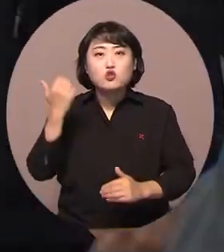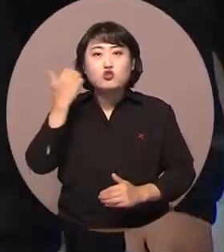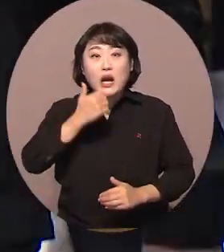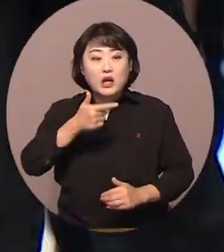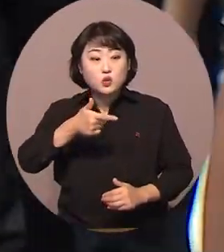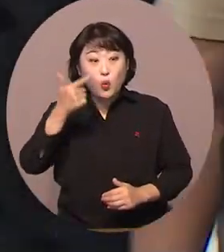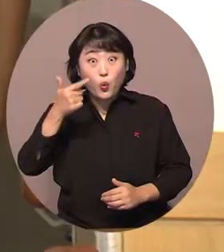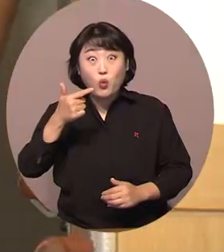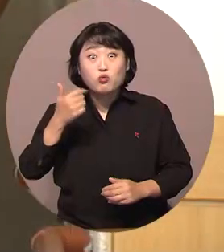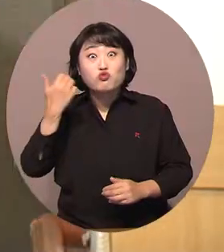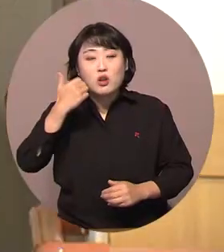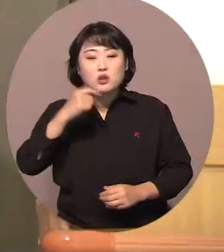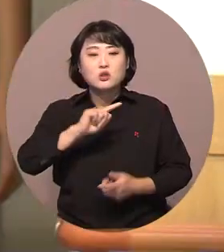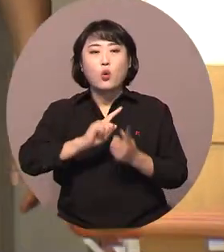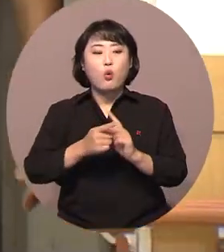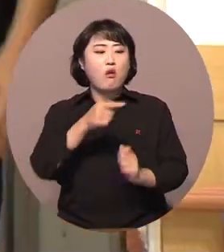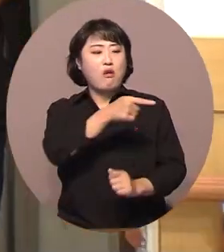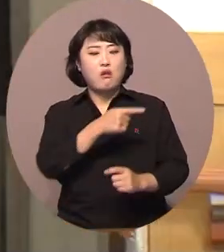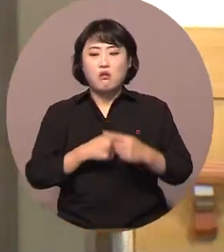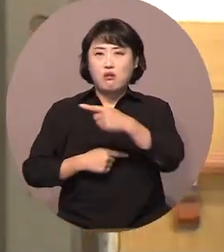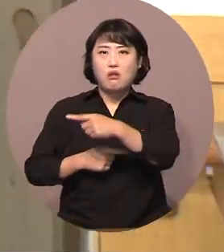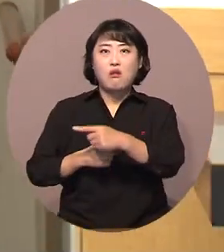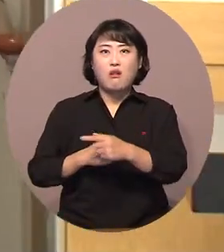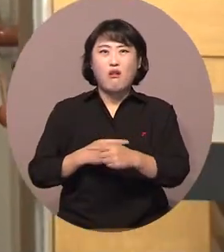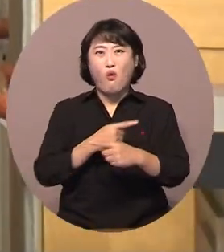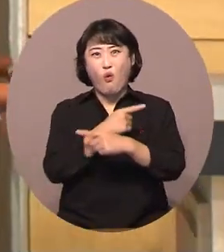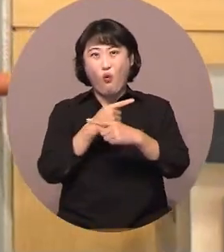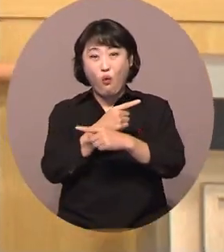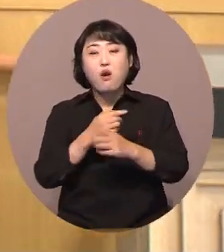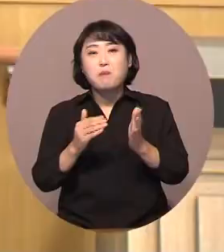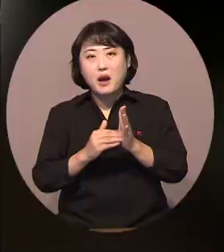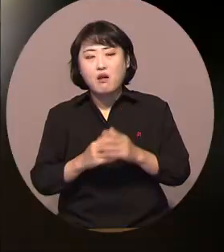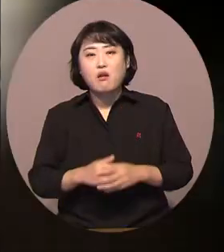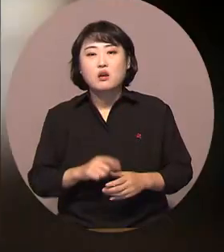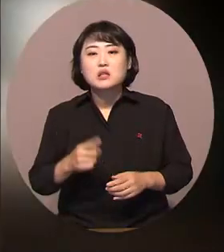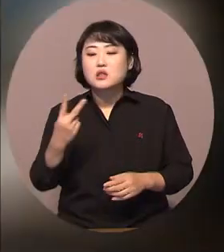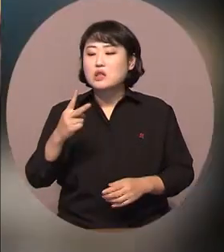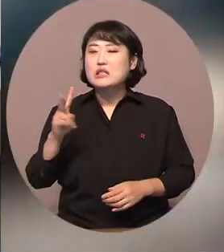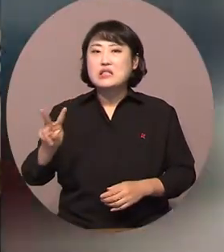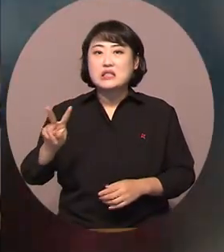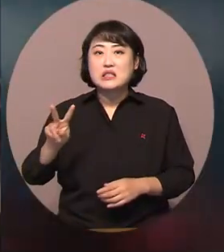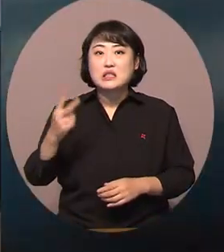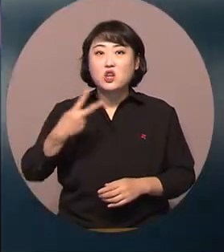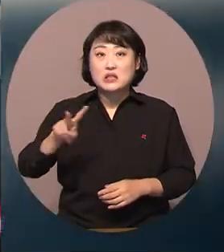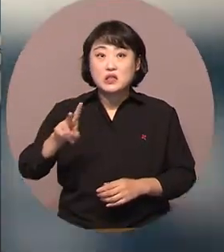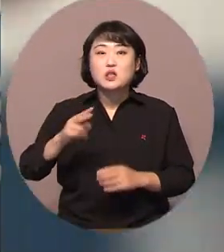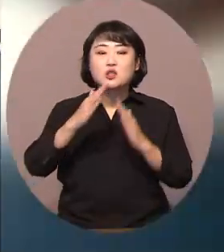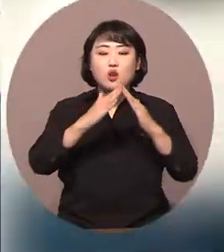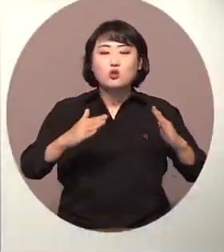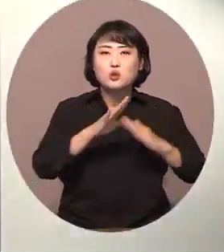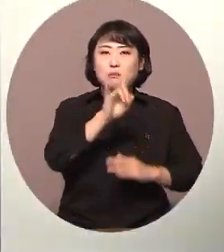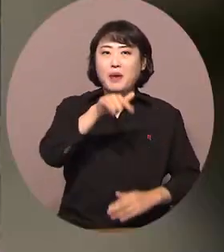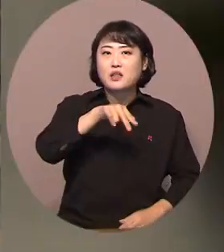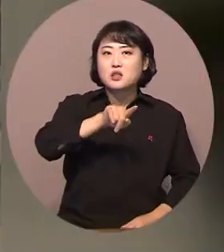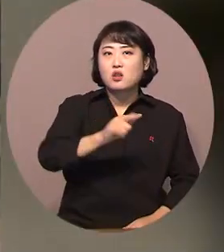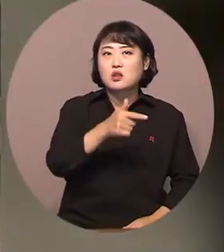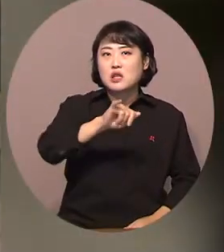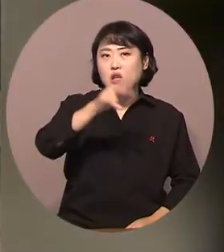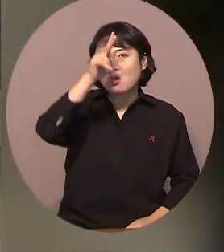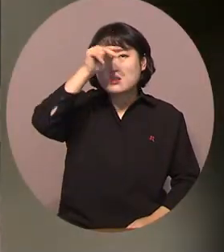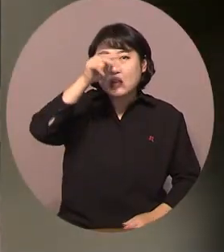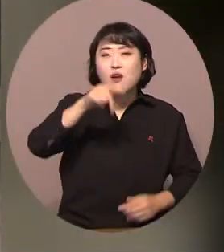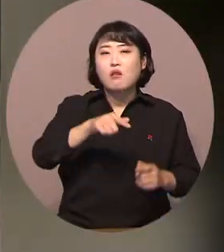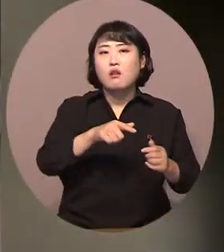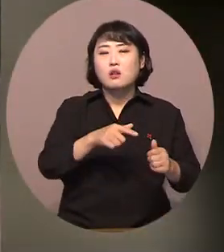는지를 두고 서로에게 책임을 넘겼는데이 과정에서 2002년 전주에서 발생한 백선기 경사 피살 사건의